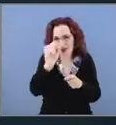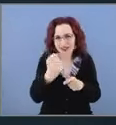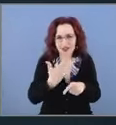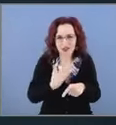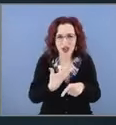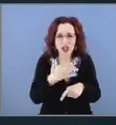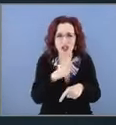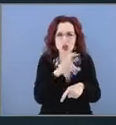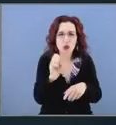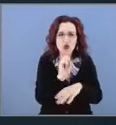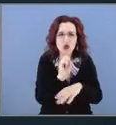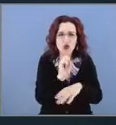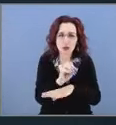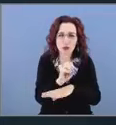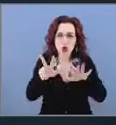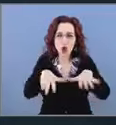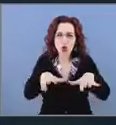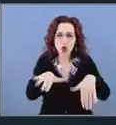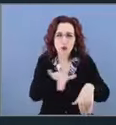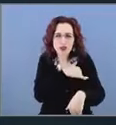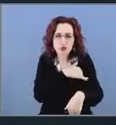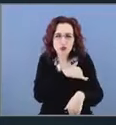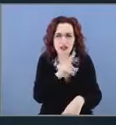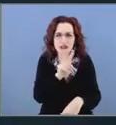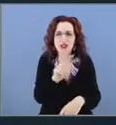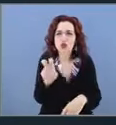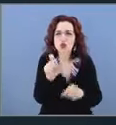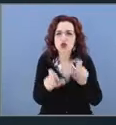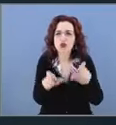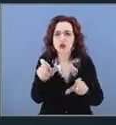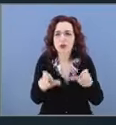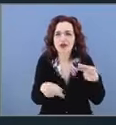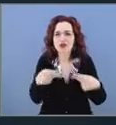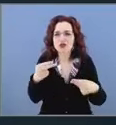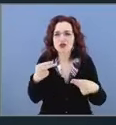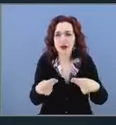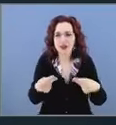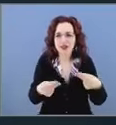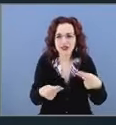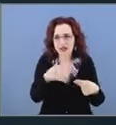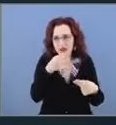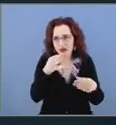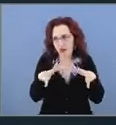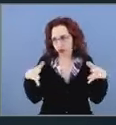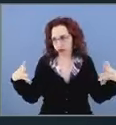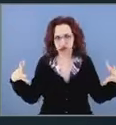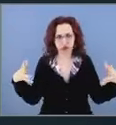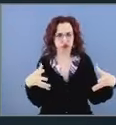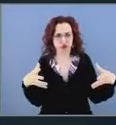200 persone di personale amministrativo, quindi un piccolo mondo, che però può essere effettivamente